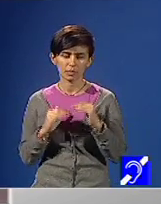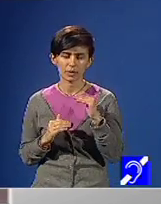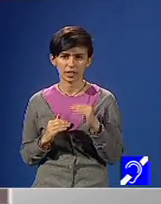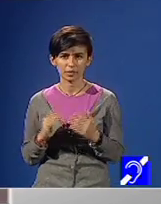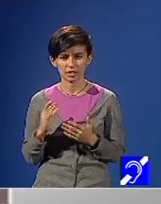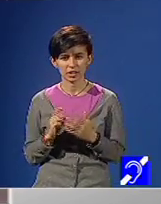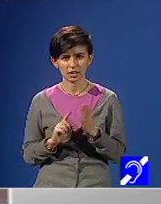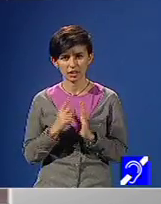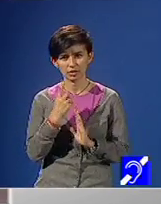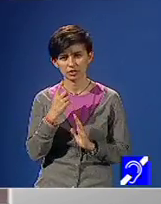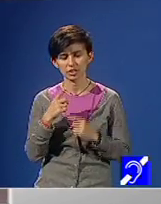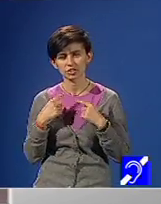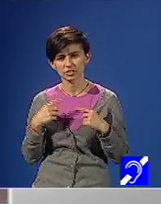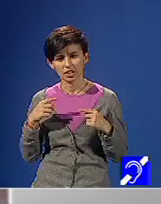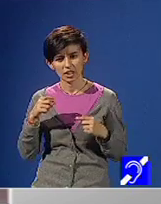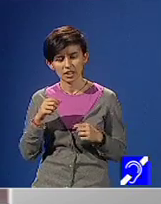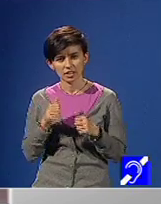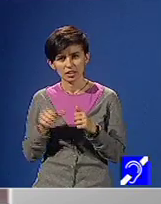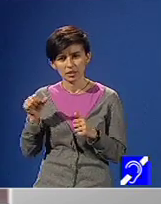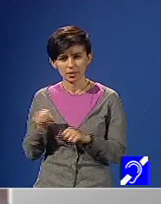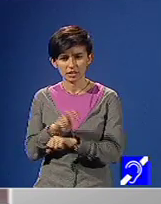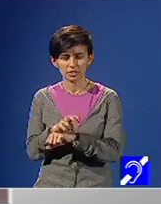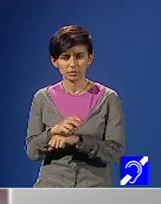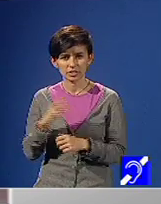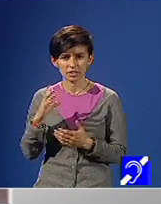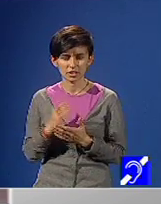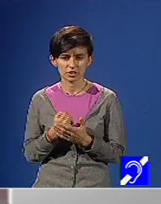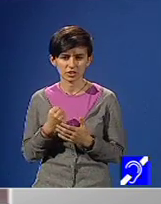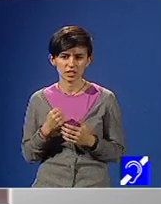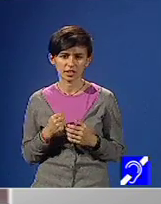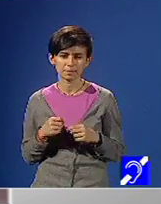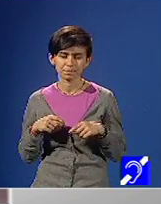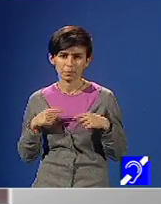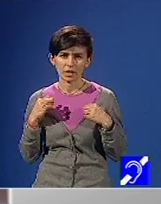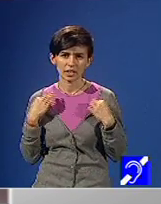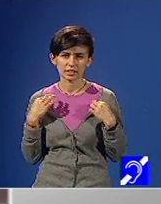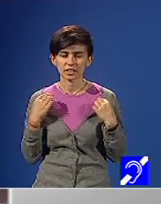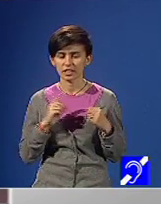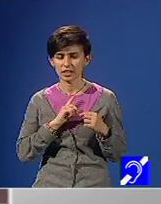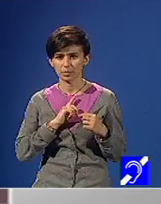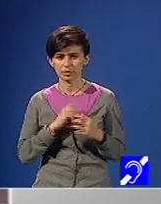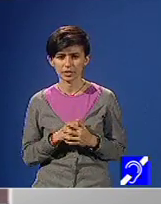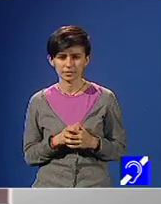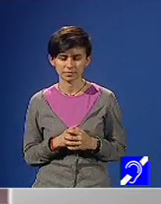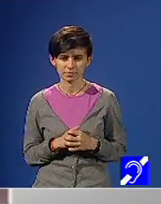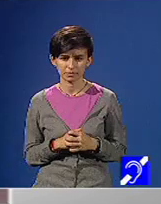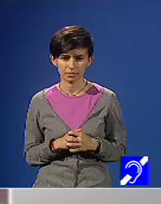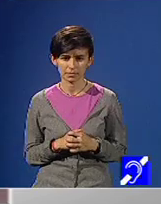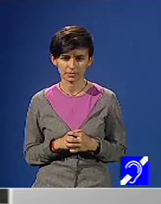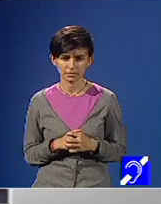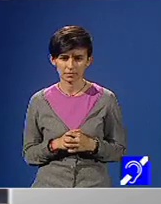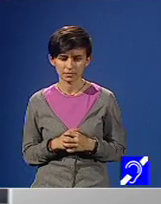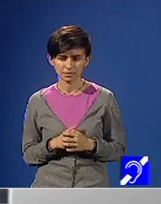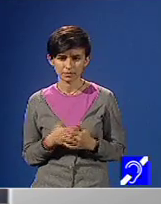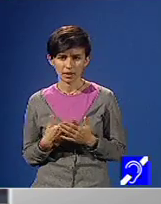fiecare dintre concurenți credem noi că câștigă foarte mult la capitolul propria lui sănătate. Apoi, spuneam, toată lumea câștigă, pentru că toată